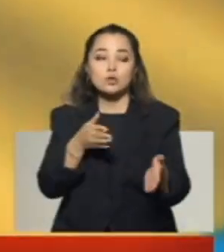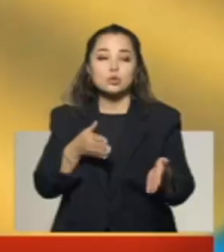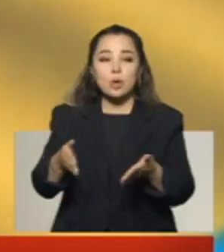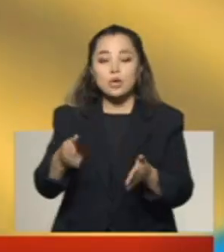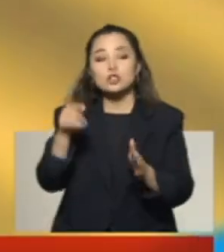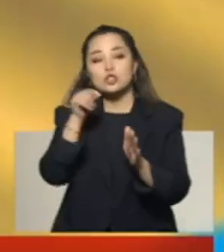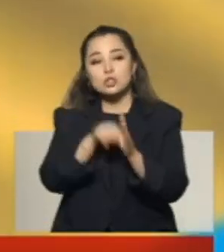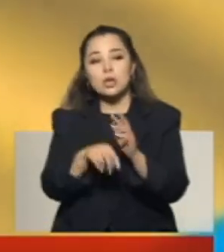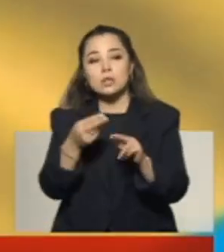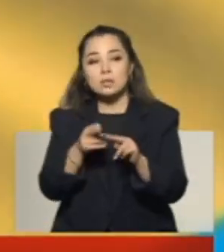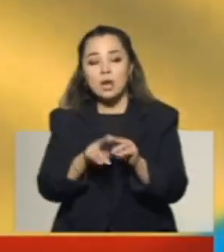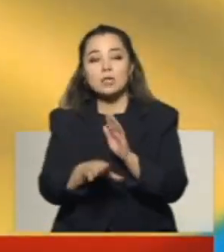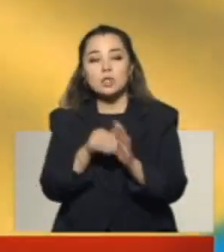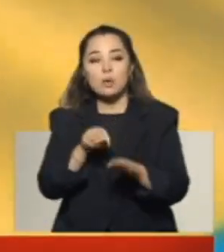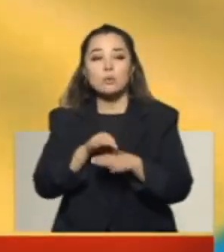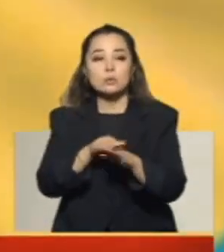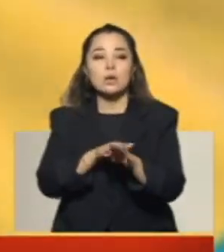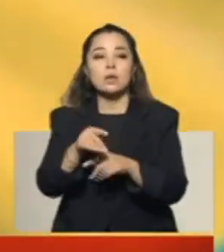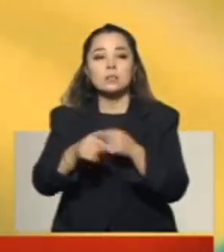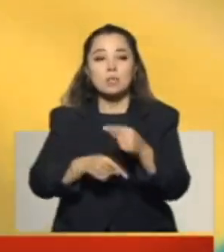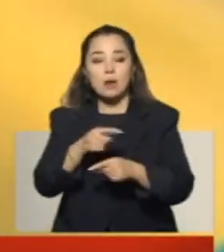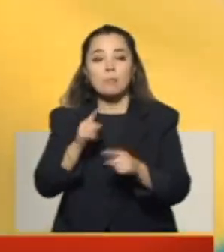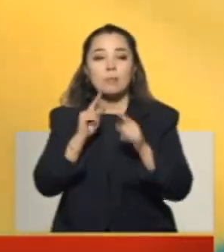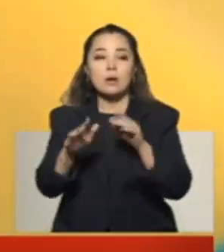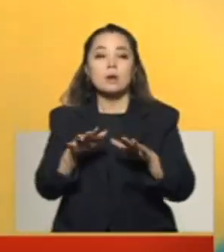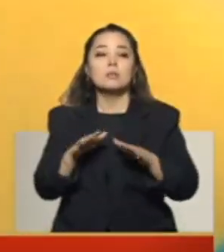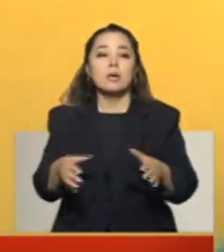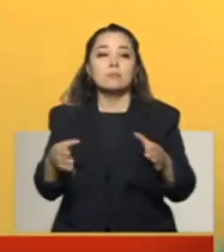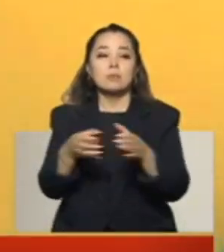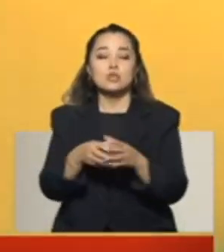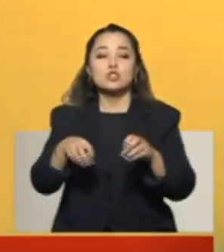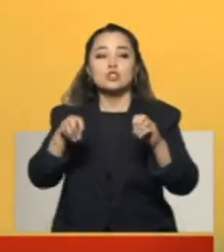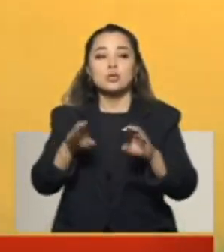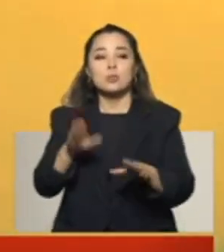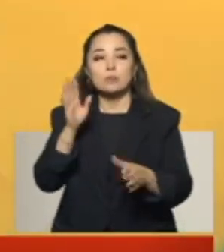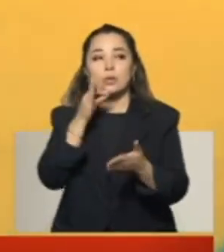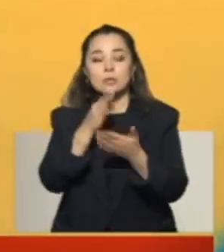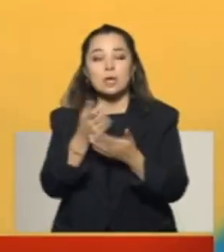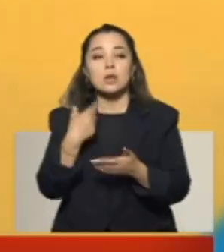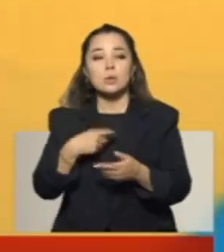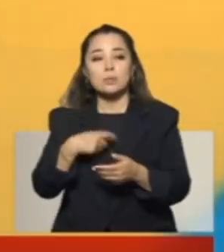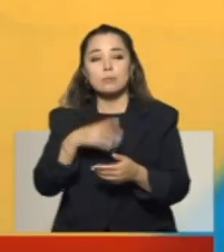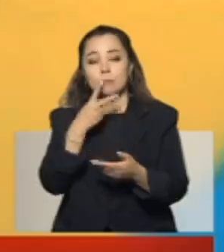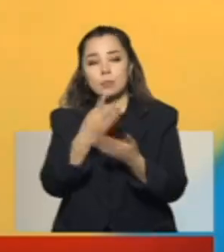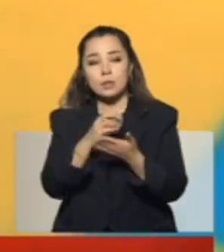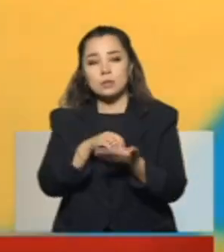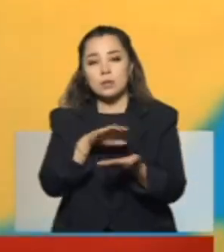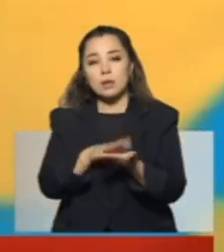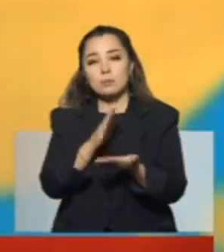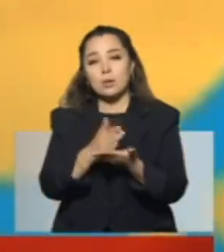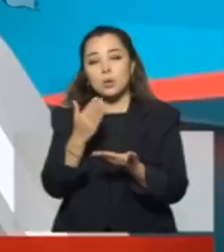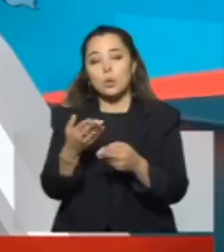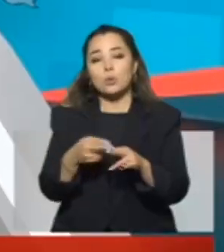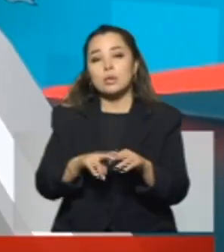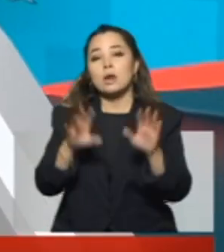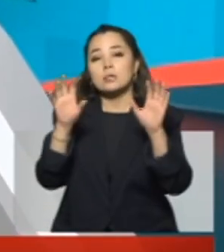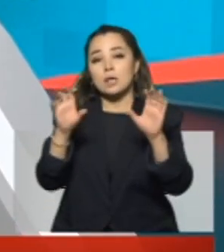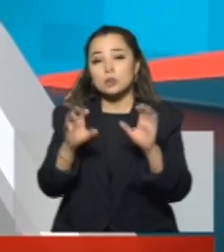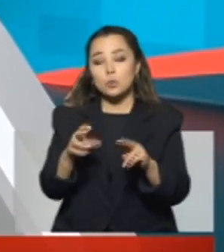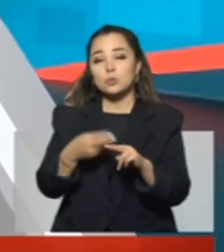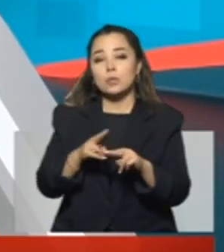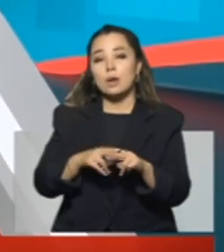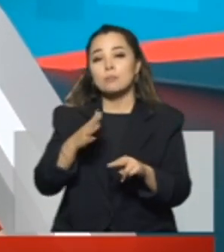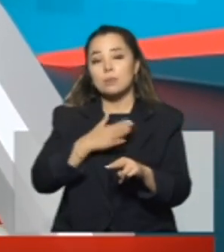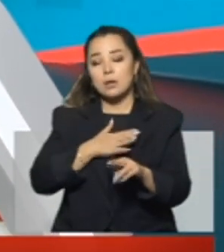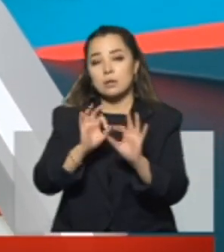соның ішінде жаңағы референдум арқылы немесе парламентте дауыс беру арқылы шешеміз деп жаңағы өзіміз белгілеген едік. Конституциямыз бұл